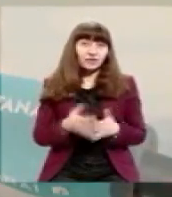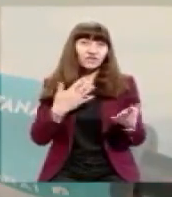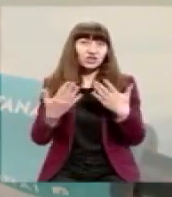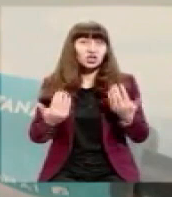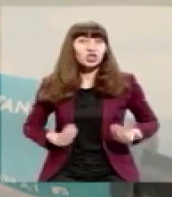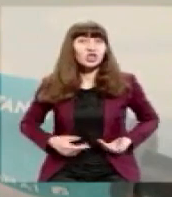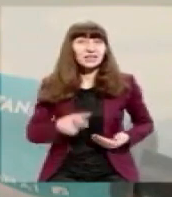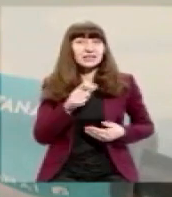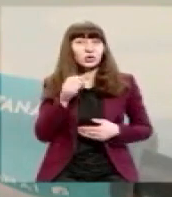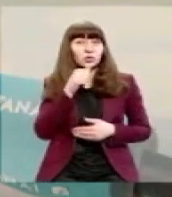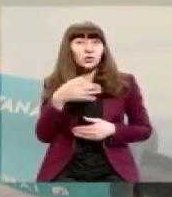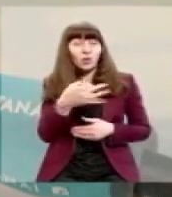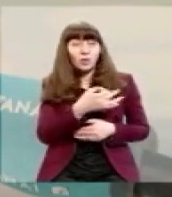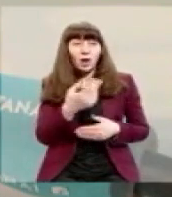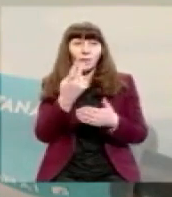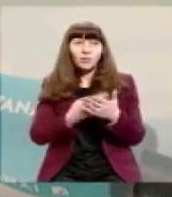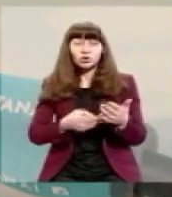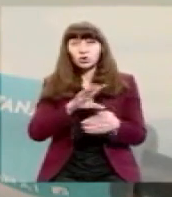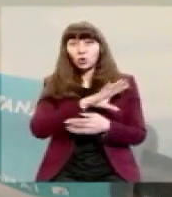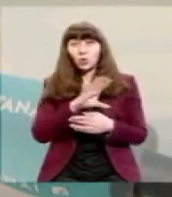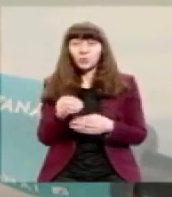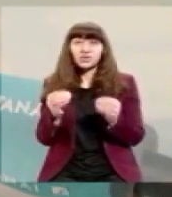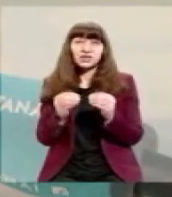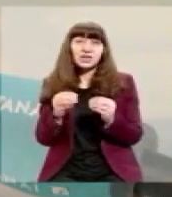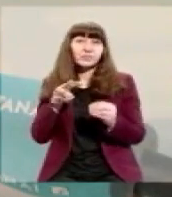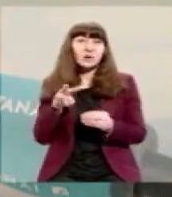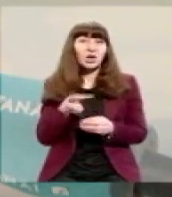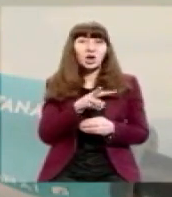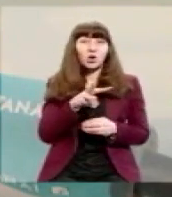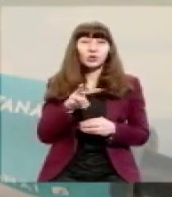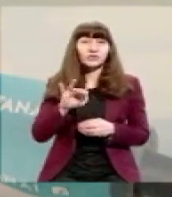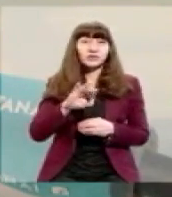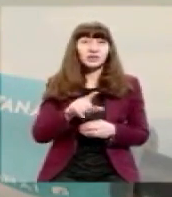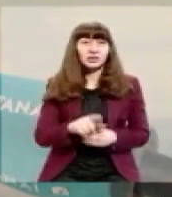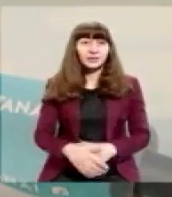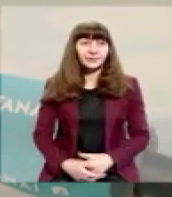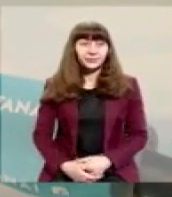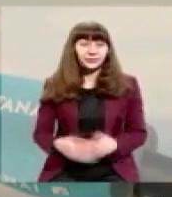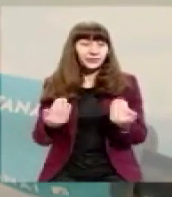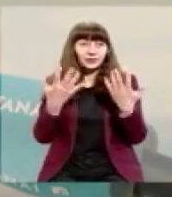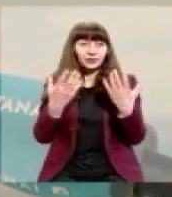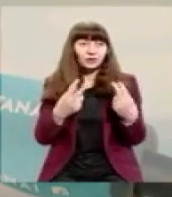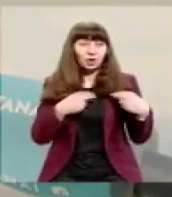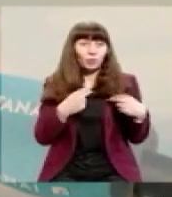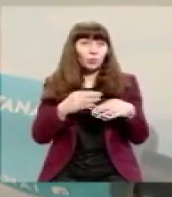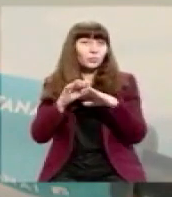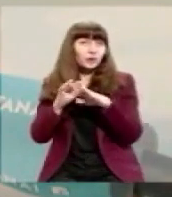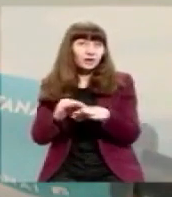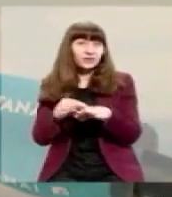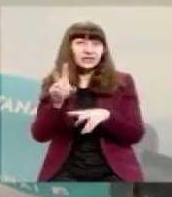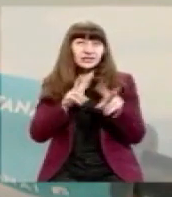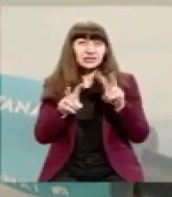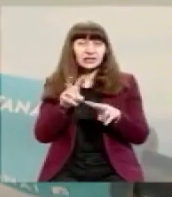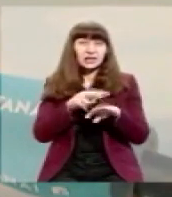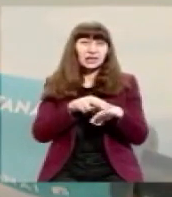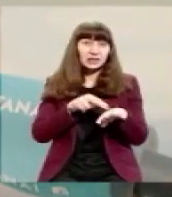области. Общий ущерб составил более 10 миллионов, нанесенный ими. В настоящее время проводятся необходимые следственные